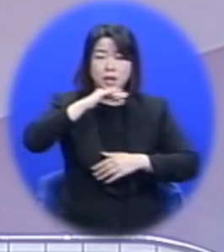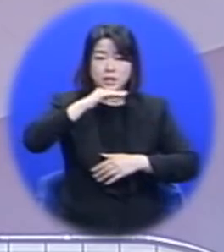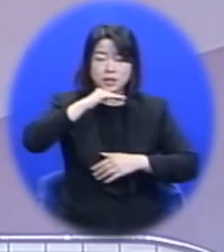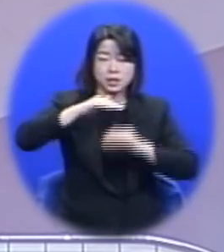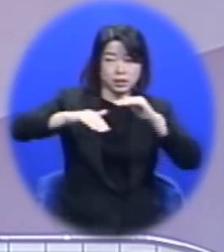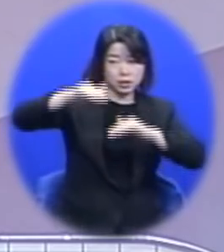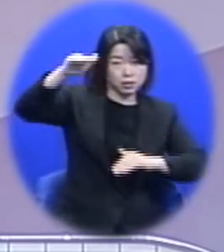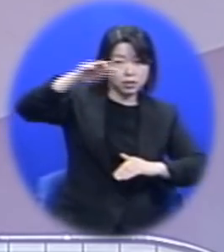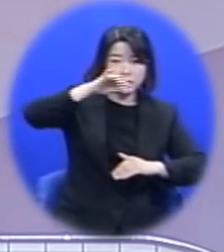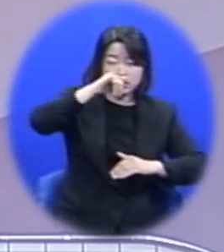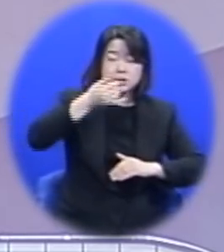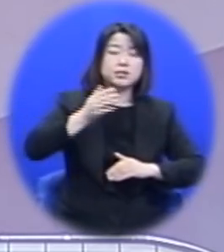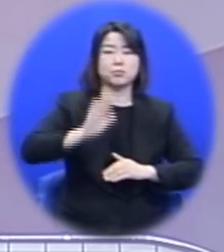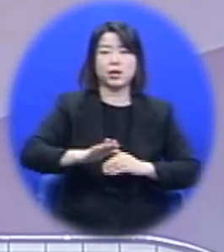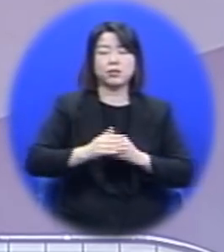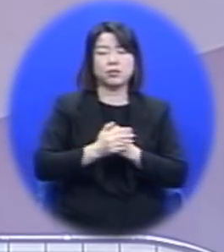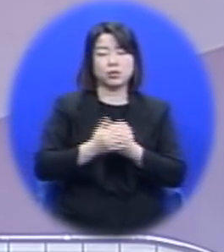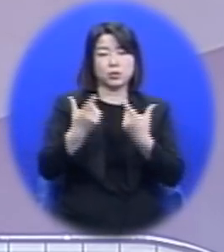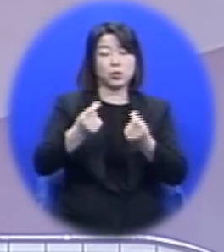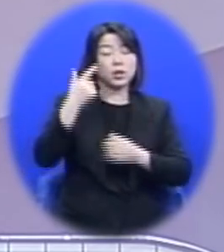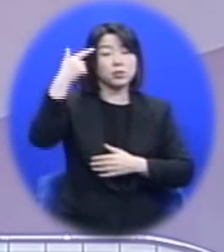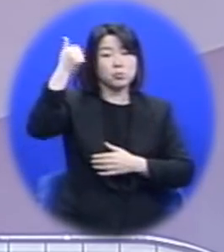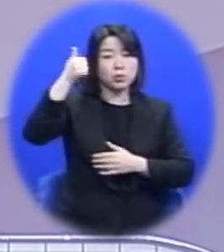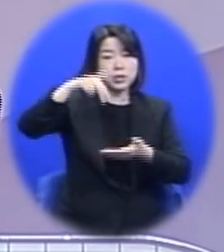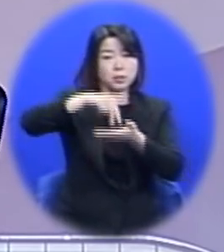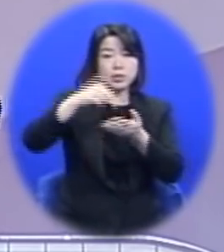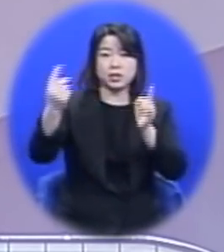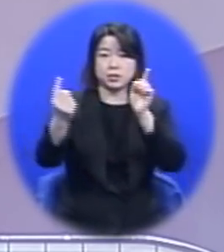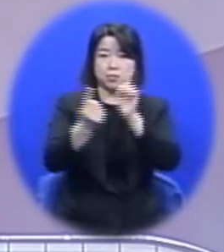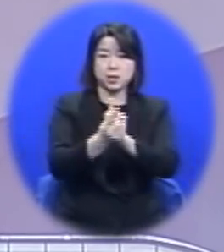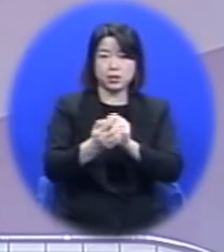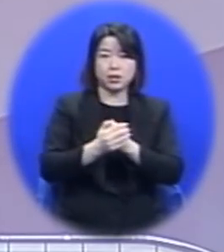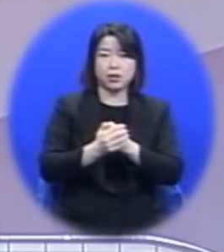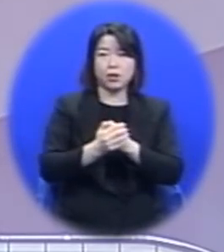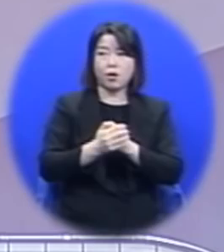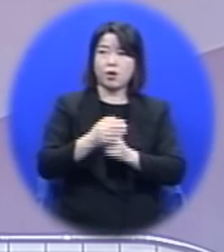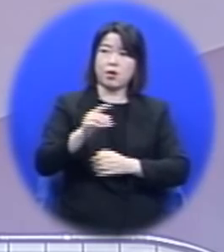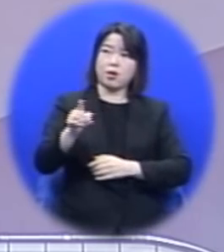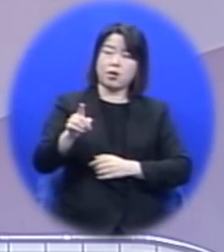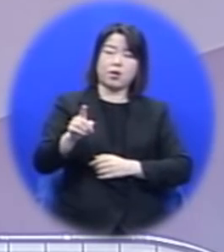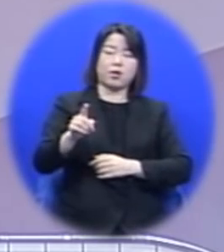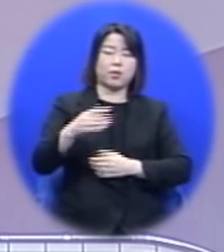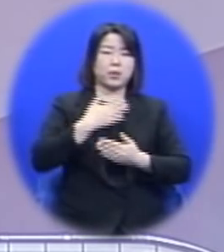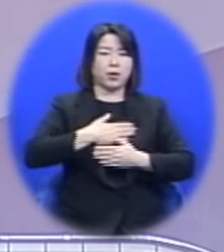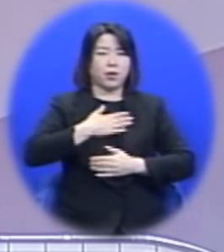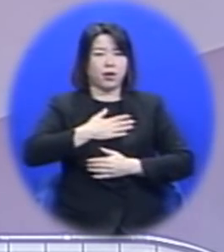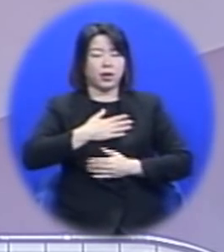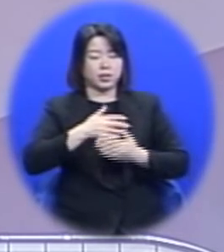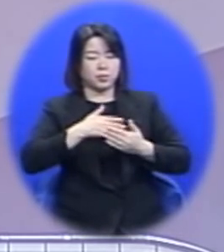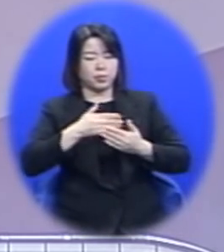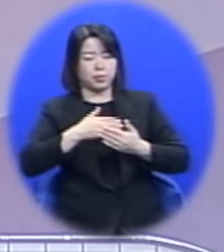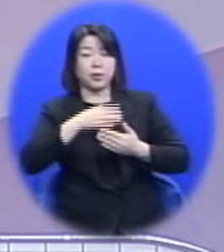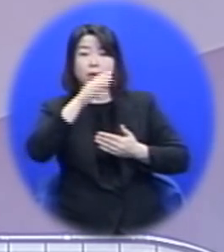나이 차이가 있는 분이긴 합니다만 저는 만날 때 약간 가슴이 떨렸어요.